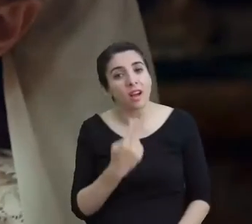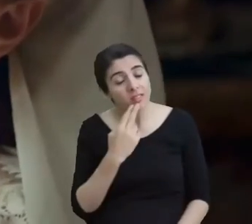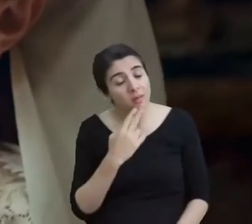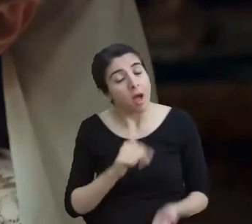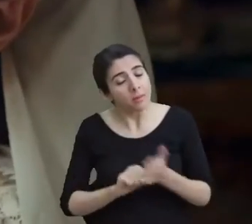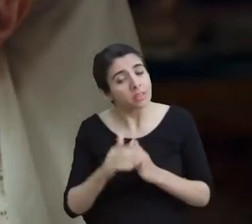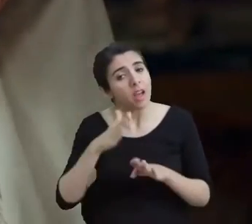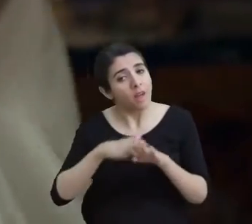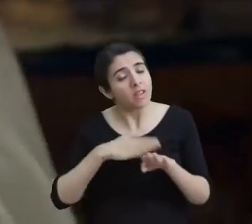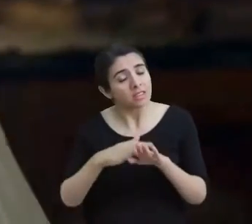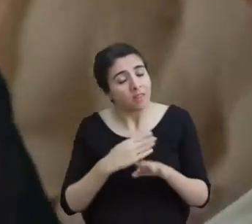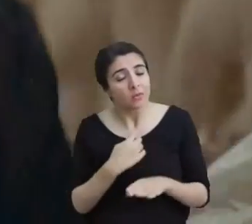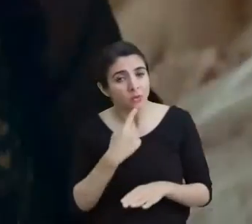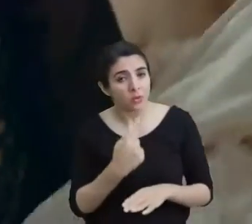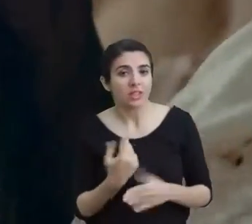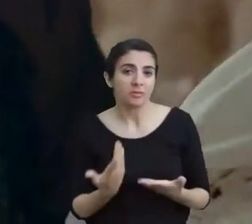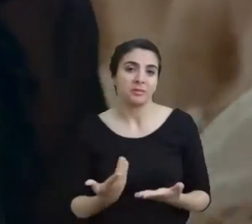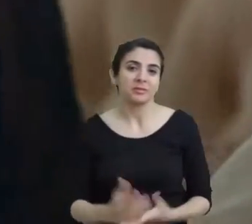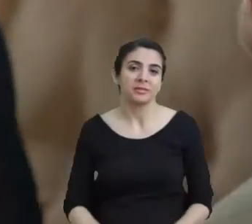Kızım her şey sırayla.